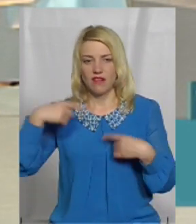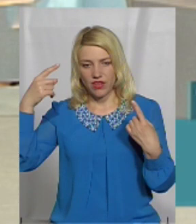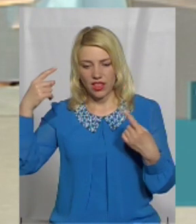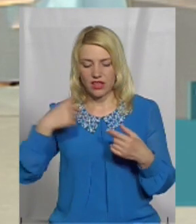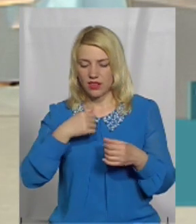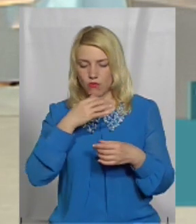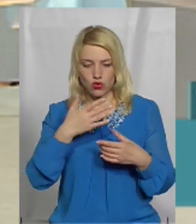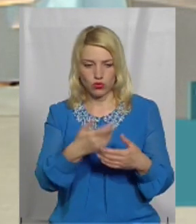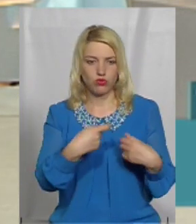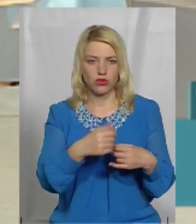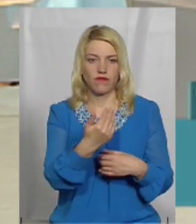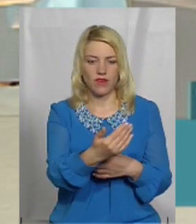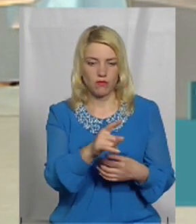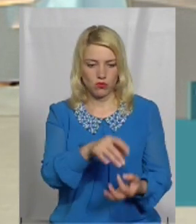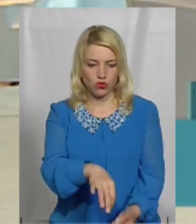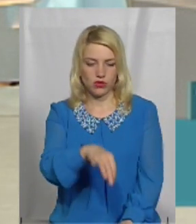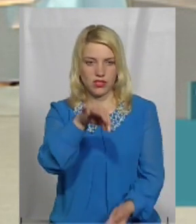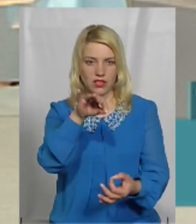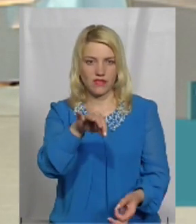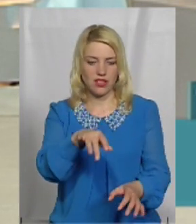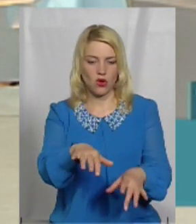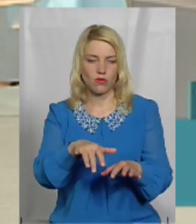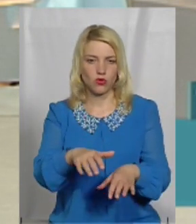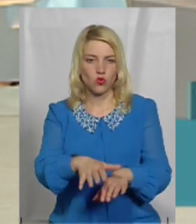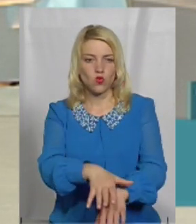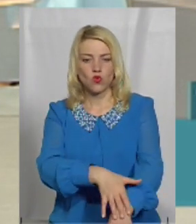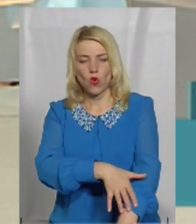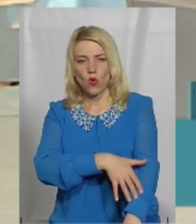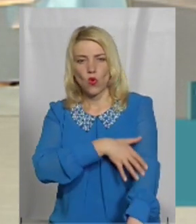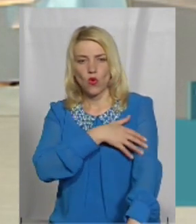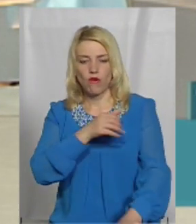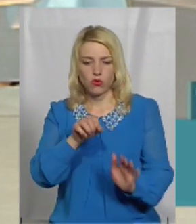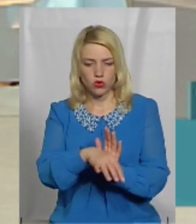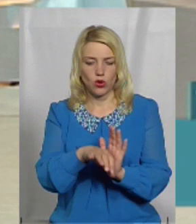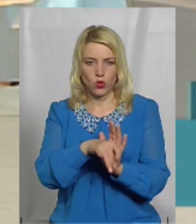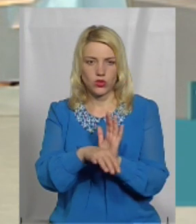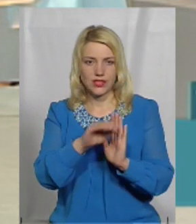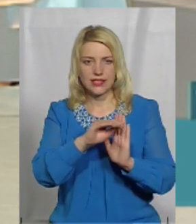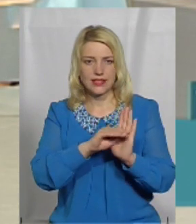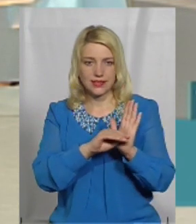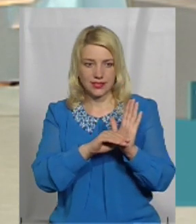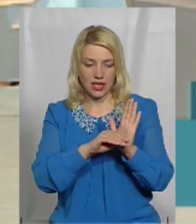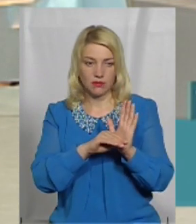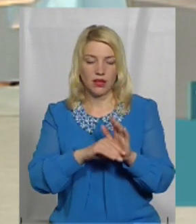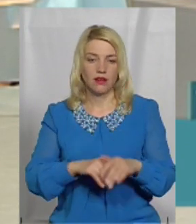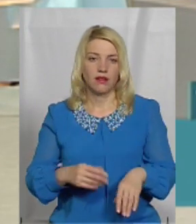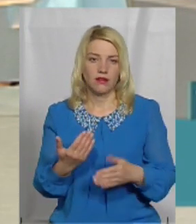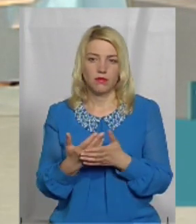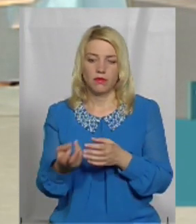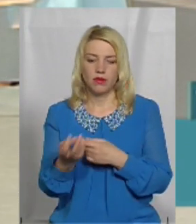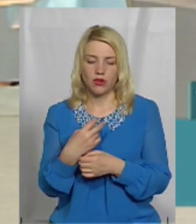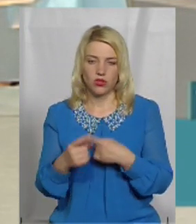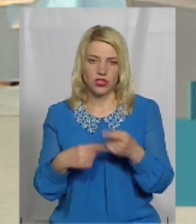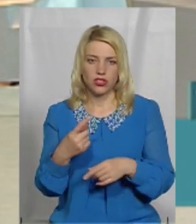вас відпустити, тому що зависає, дуже довго грузиться система. Приходьте десь через